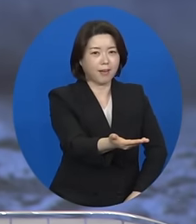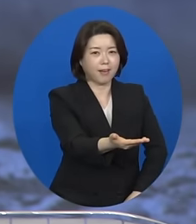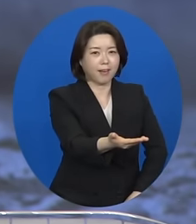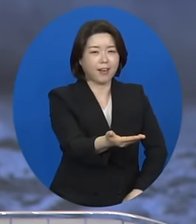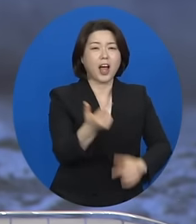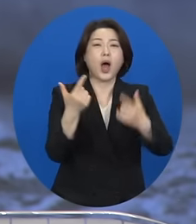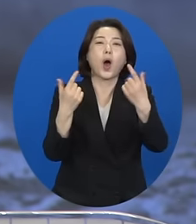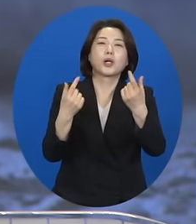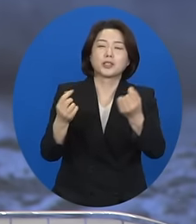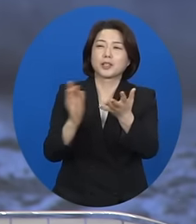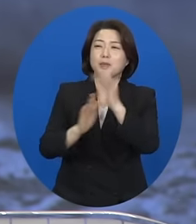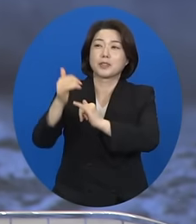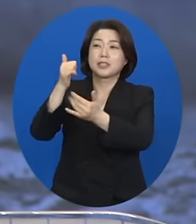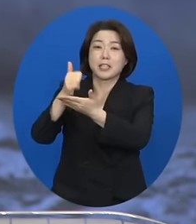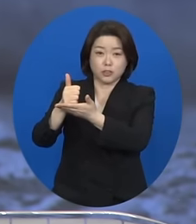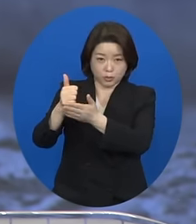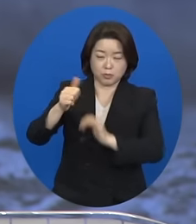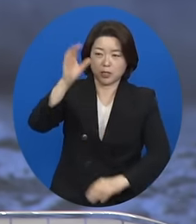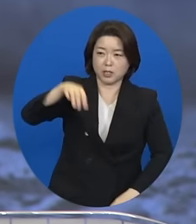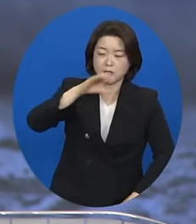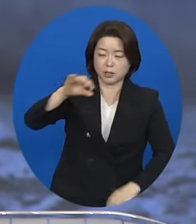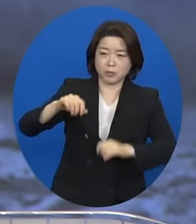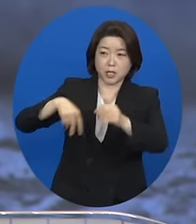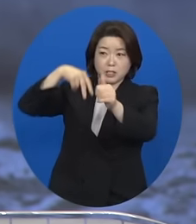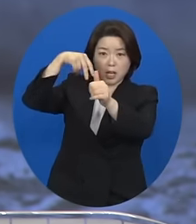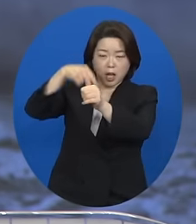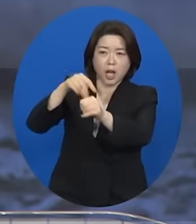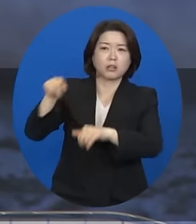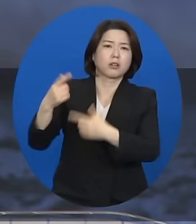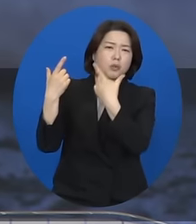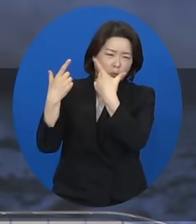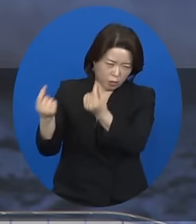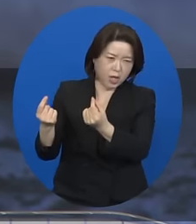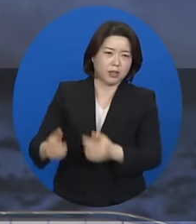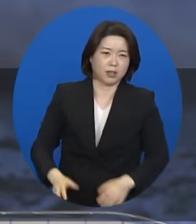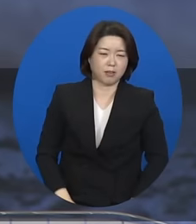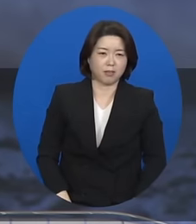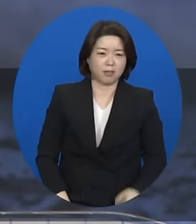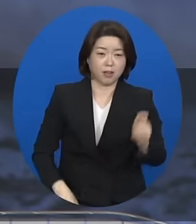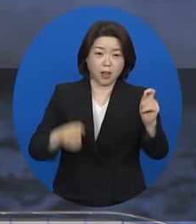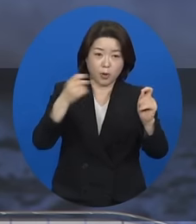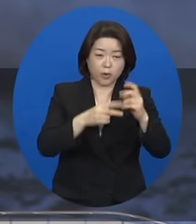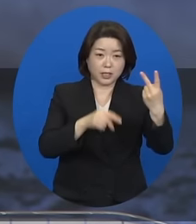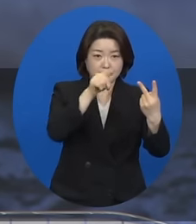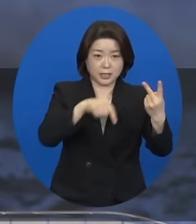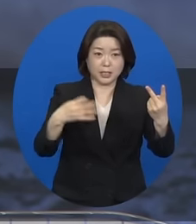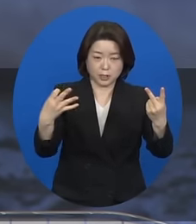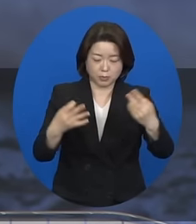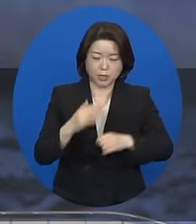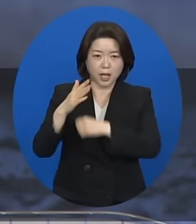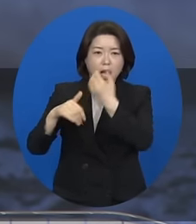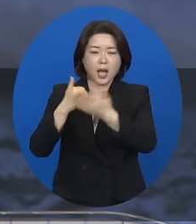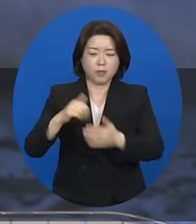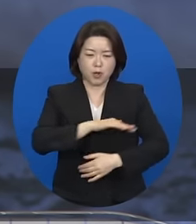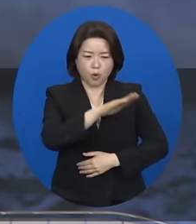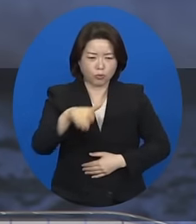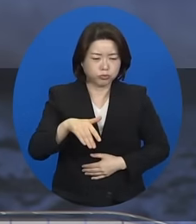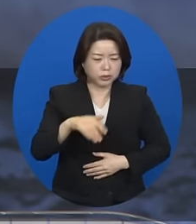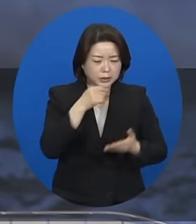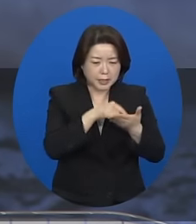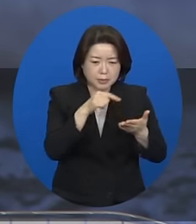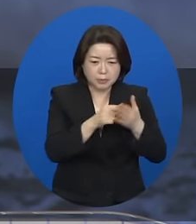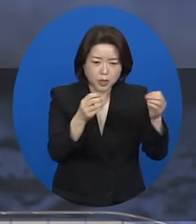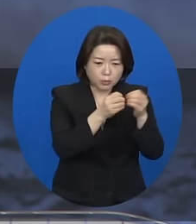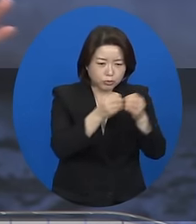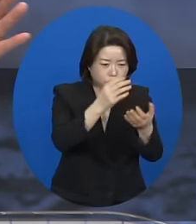십자가에서 행하신 것이 바로 이거였어요로서 2장 14절에 하나님께서는 우리에게 불리한 조문들이 들어 있는 빈문서를 어떻게